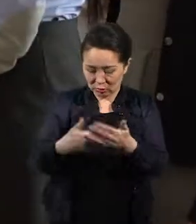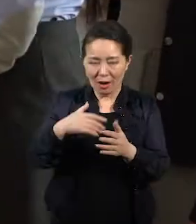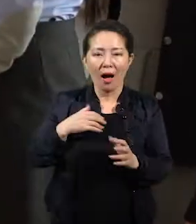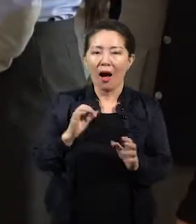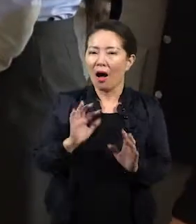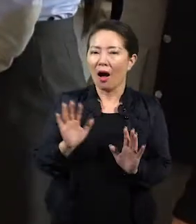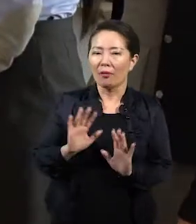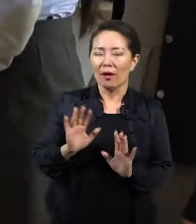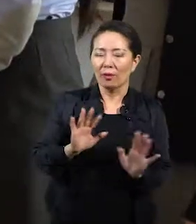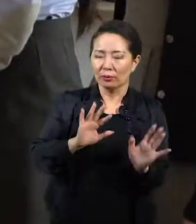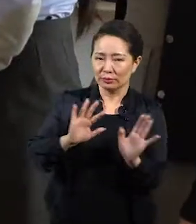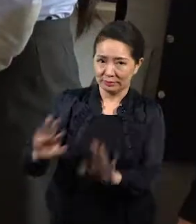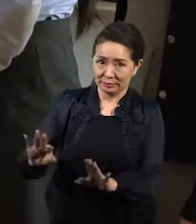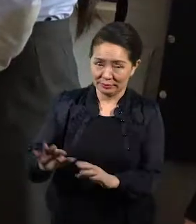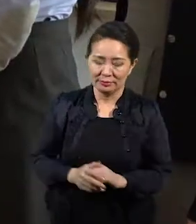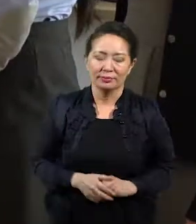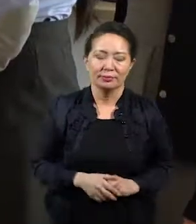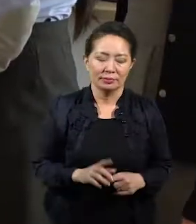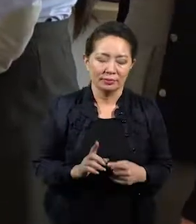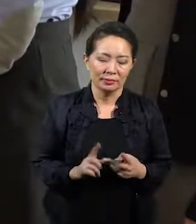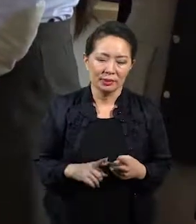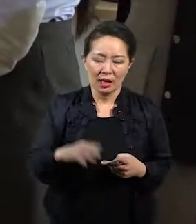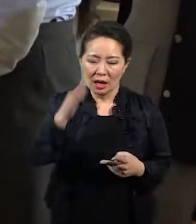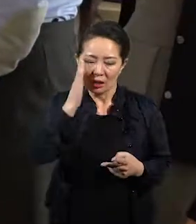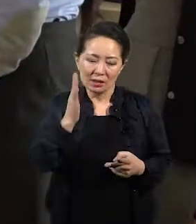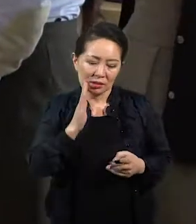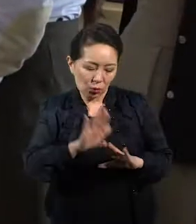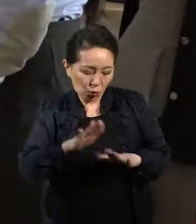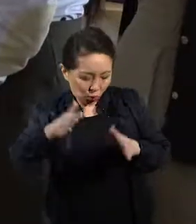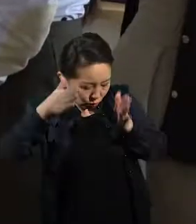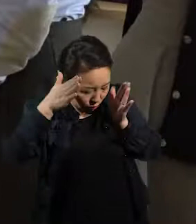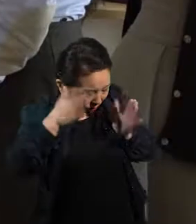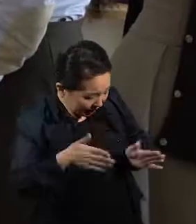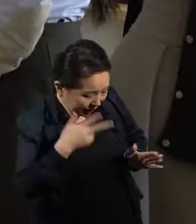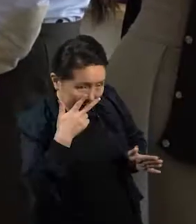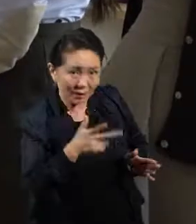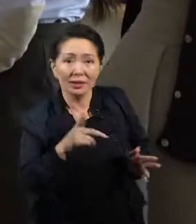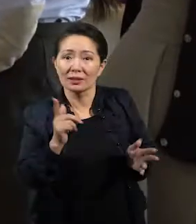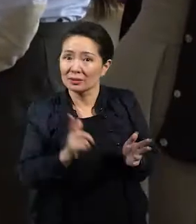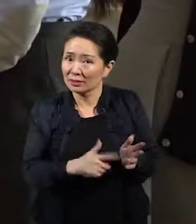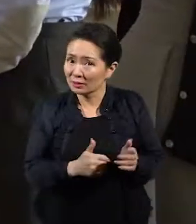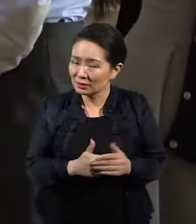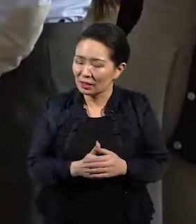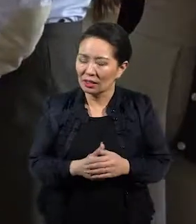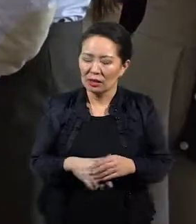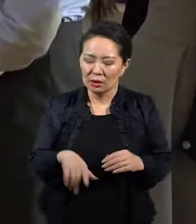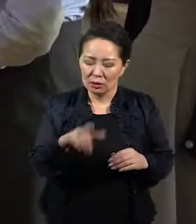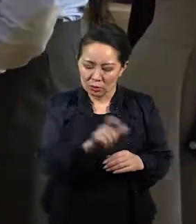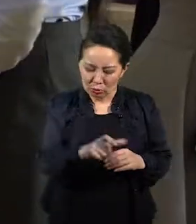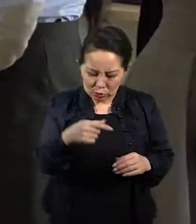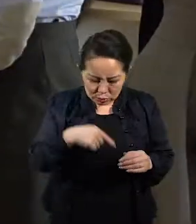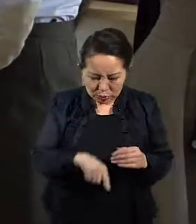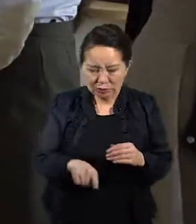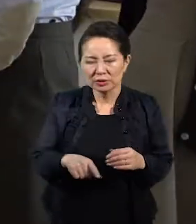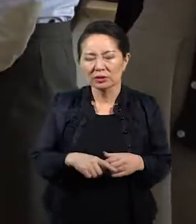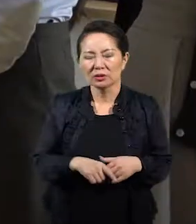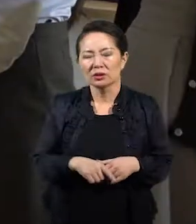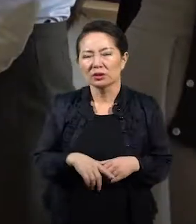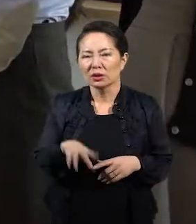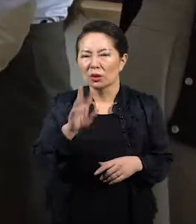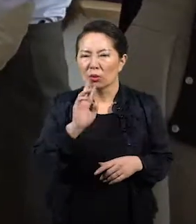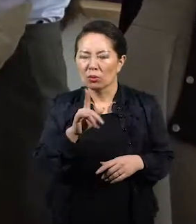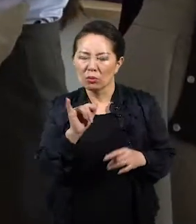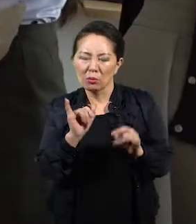эцэгтэй одоо эцэг хин жоохон өгдүүдтэй жоохон анхааралтай шаналтай байх. Тэгээд хин нэг ёс зүйгүй